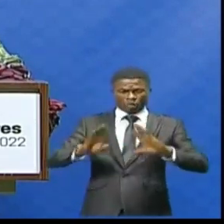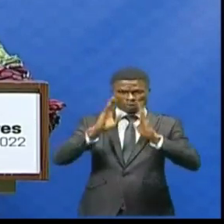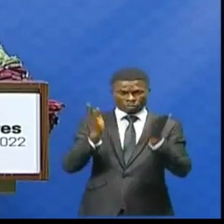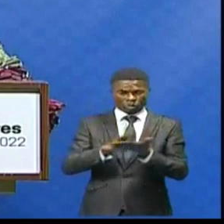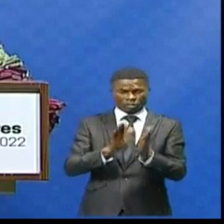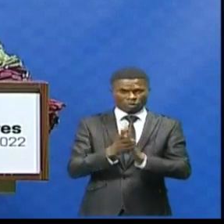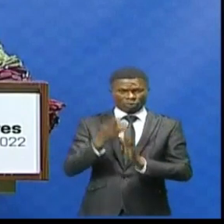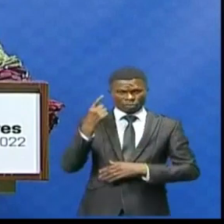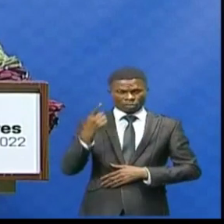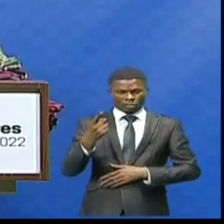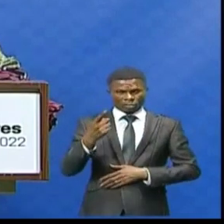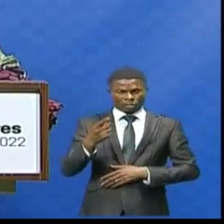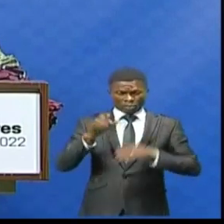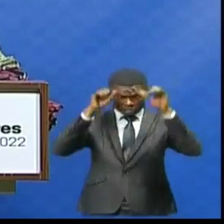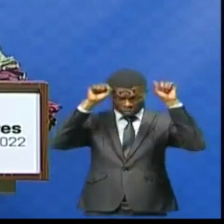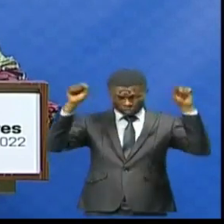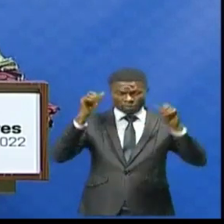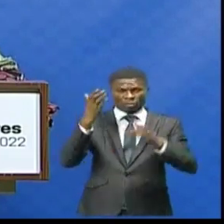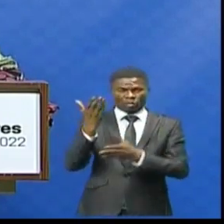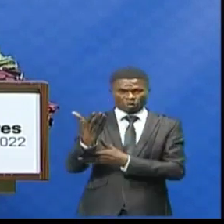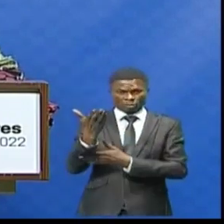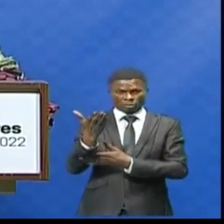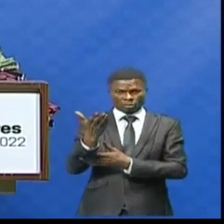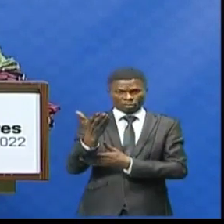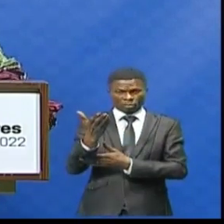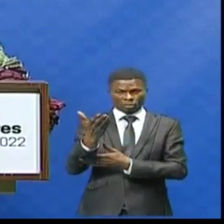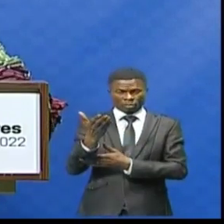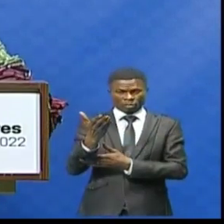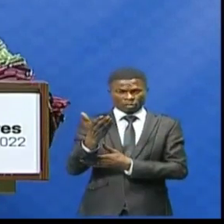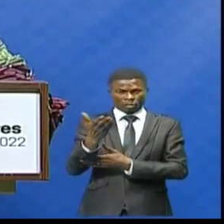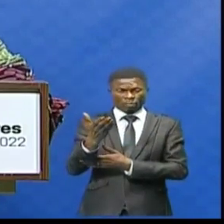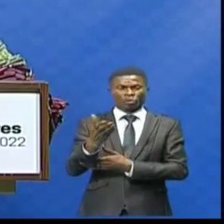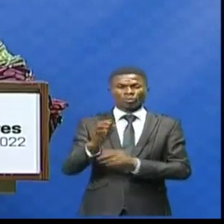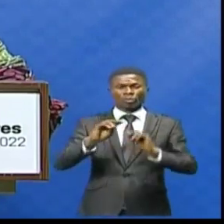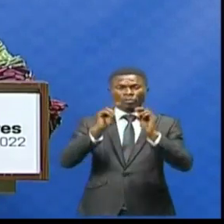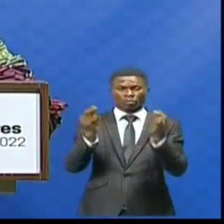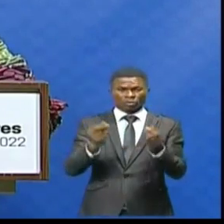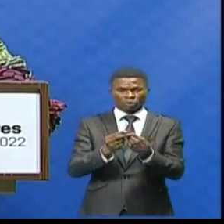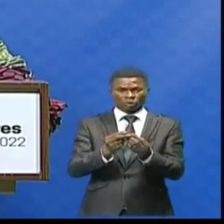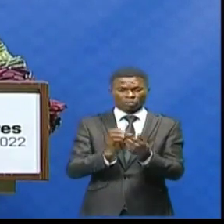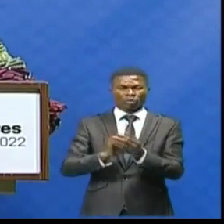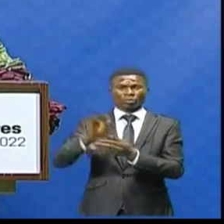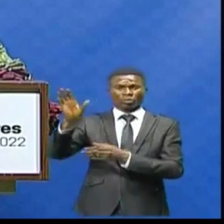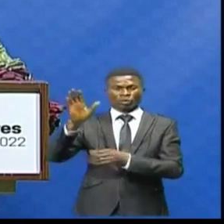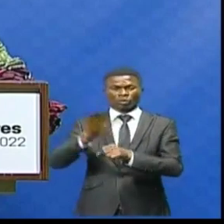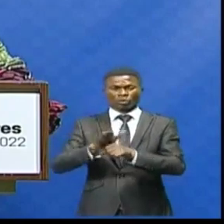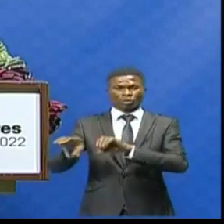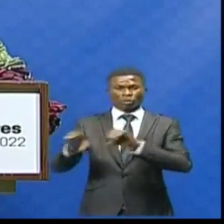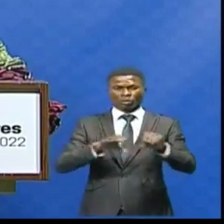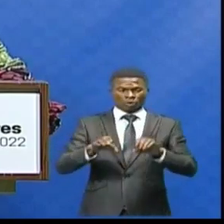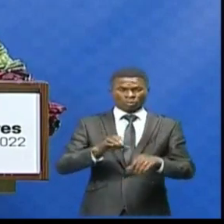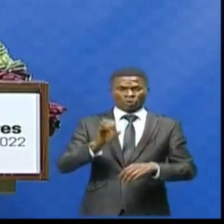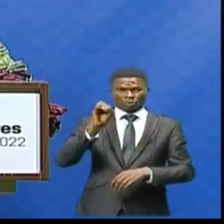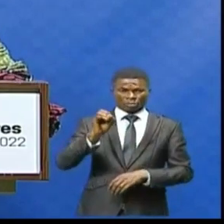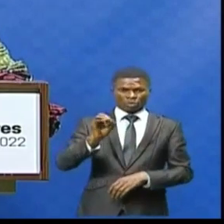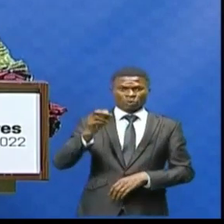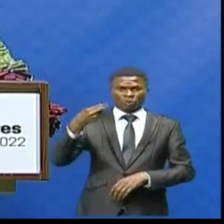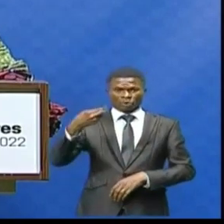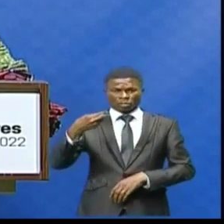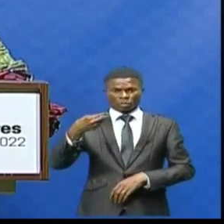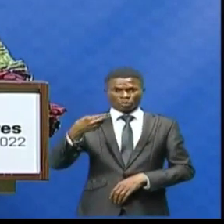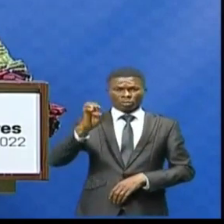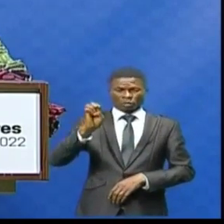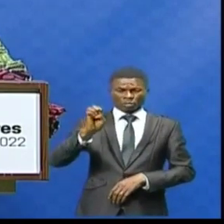générale lancée par les présidents de la République à l'office des gestion du fret multimodal où je frame